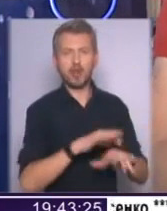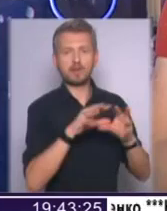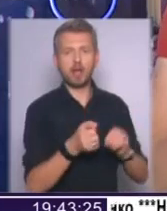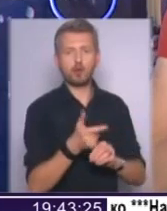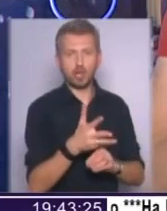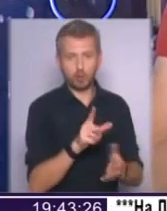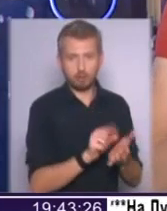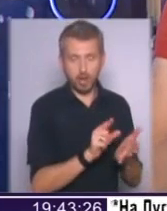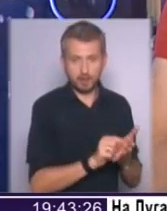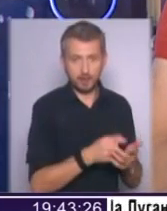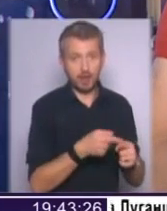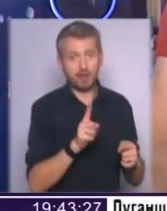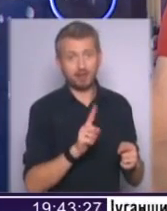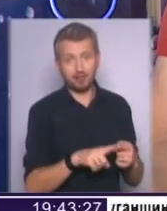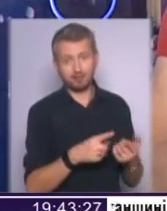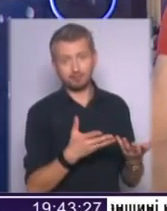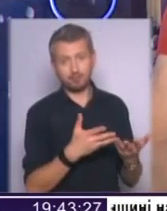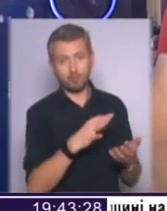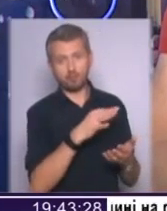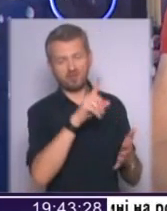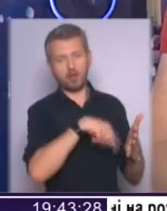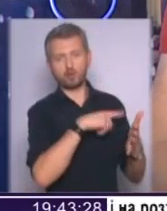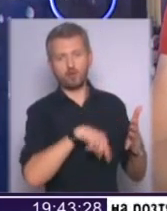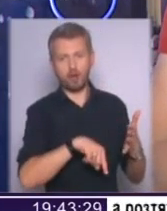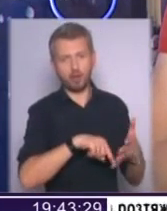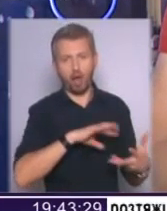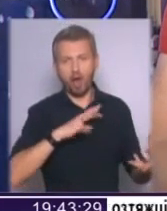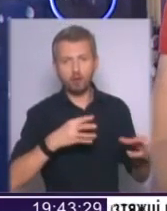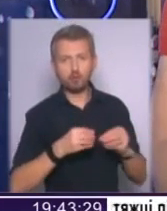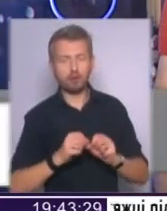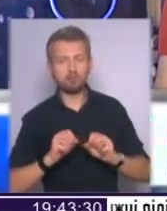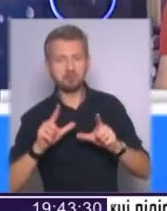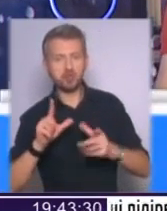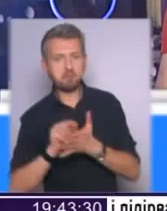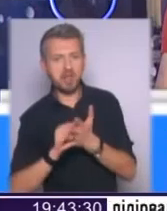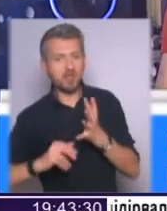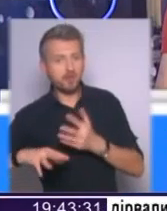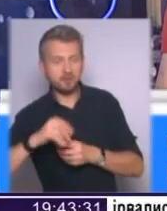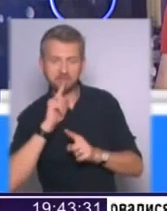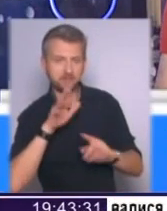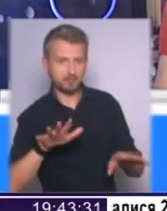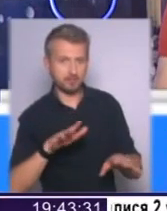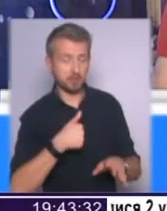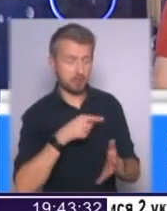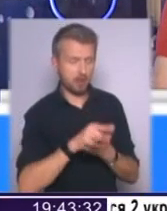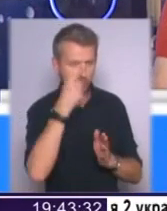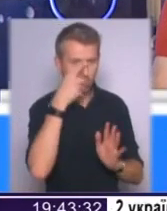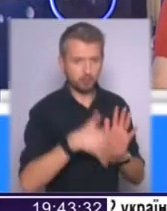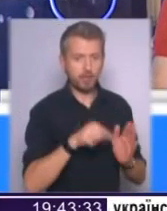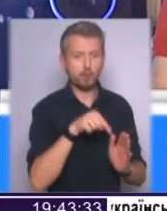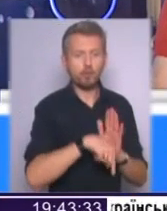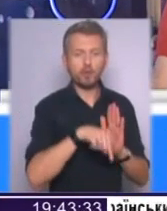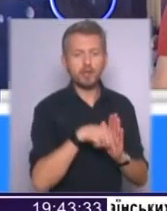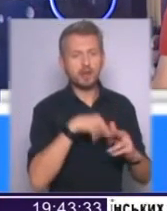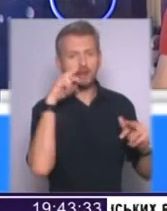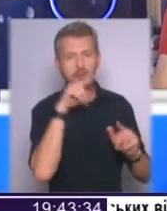пенсій. Тобто, це формальне скасування, воно насправді не призведе до збільшення пенсій всім. Ну, тобто, ну, ми маємо це розуміти. Мені здається, що в цьому сенсі не зовсім